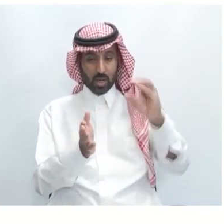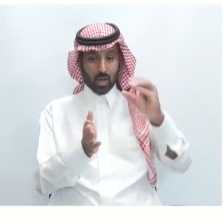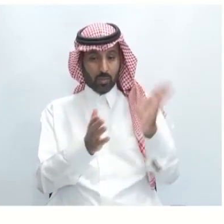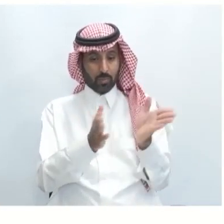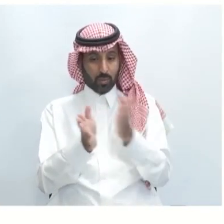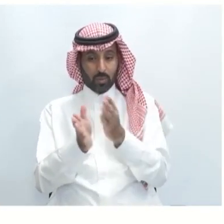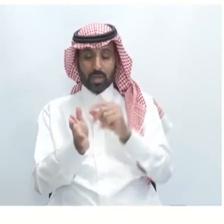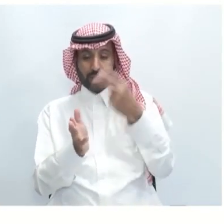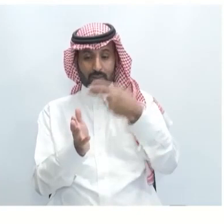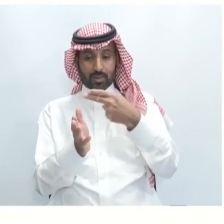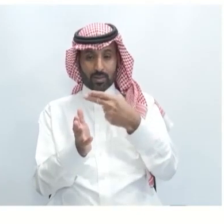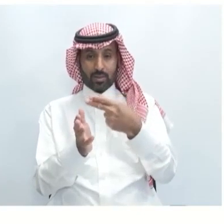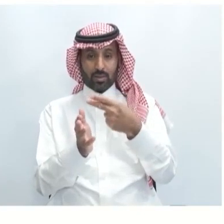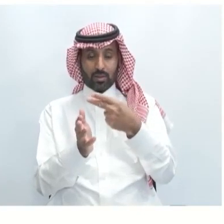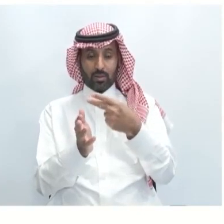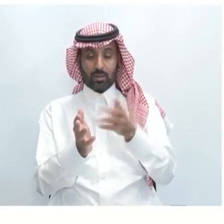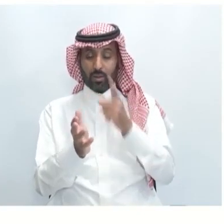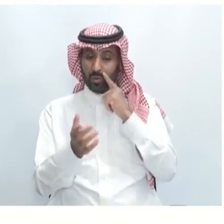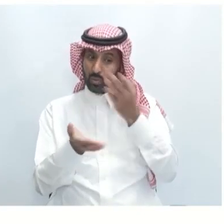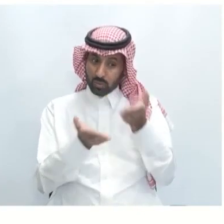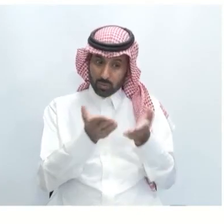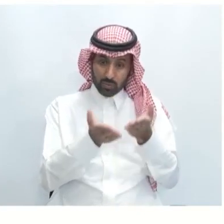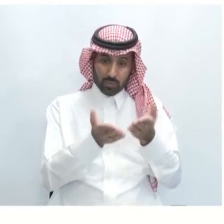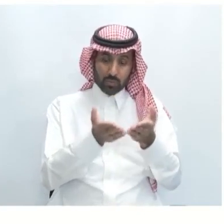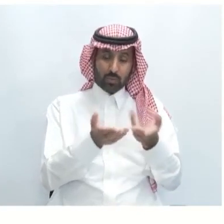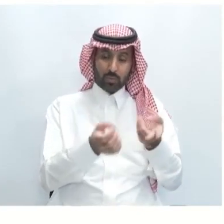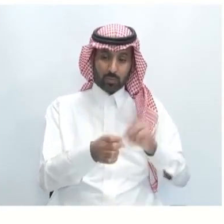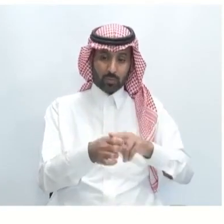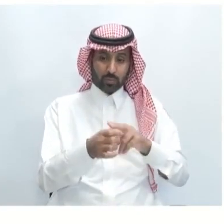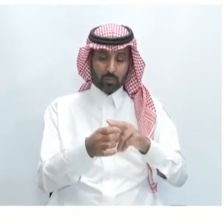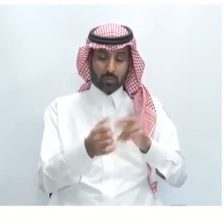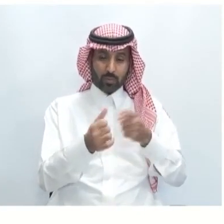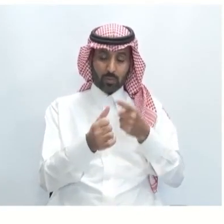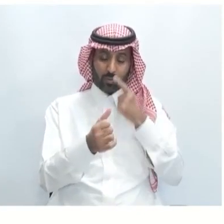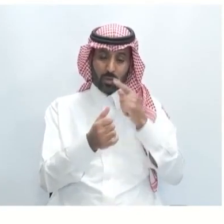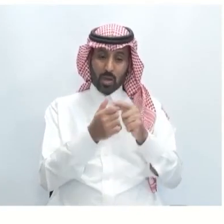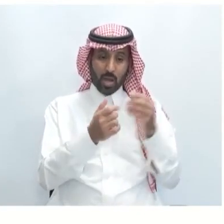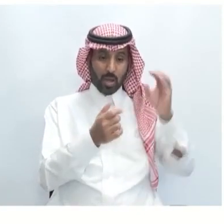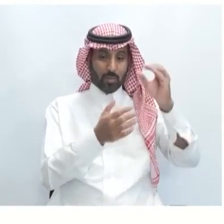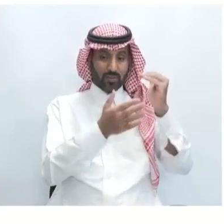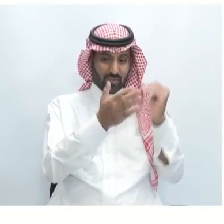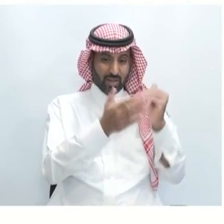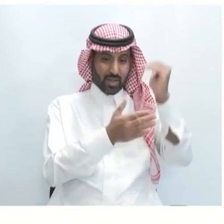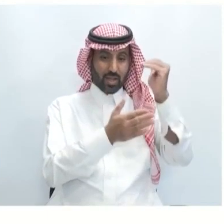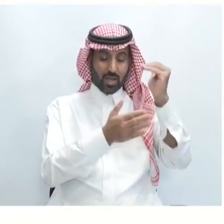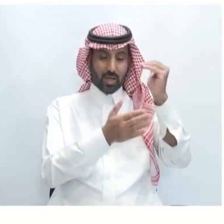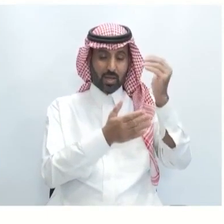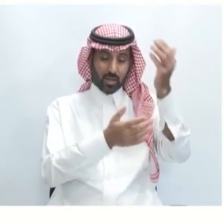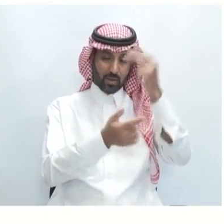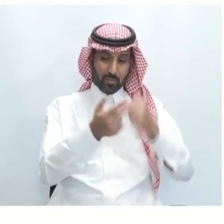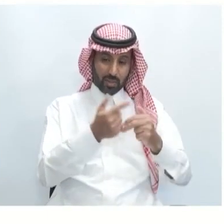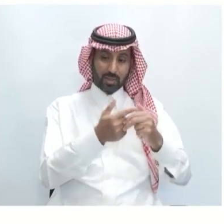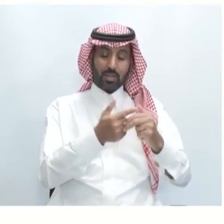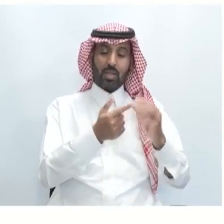والهيدروجين ولاحظ حتى يكون هناك توازن مره تكون الكربونيل في الاعلى ومره تتم في